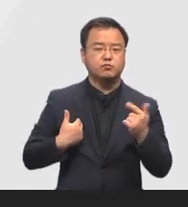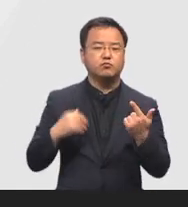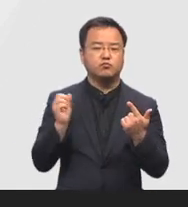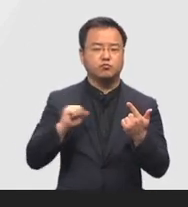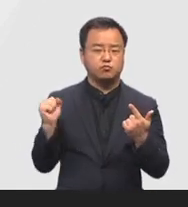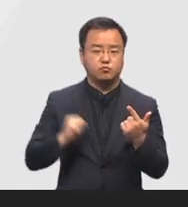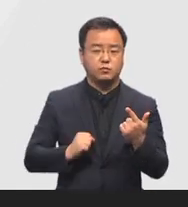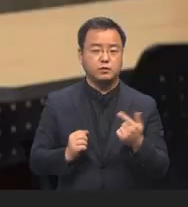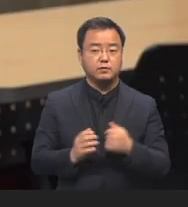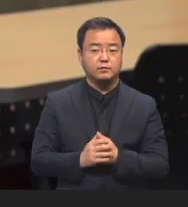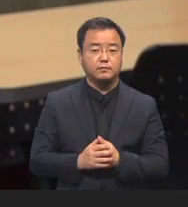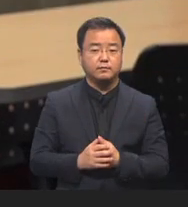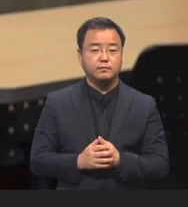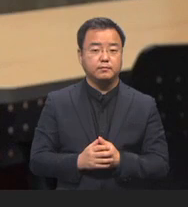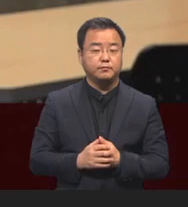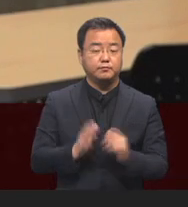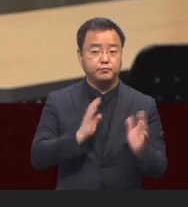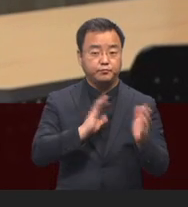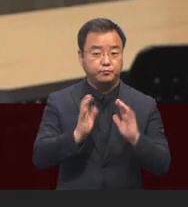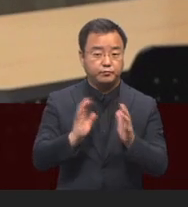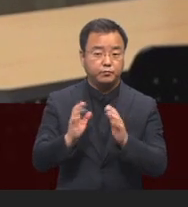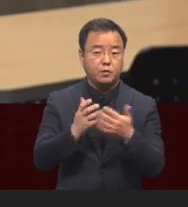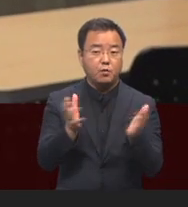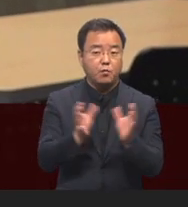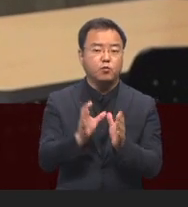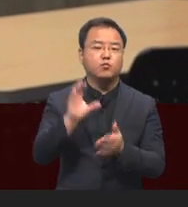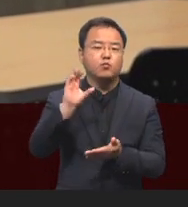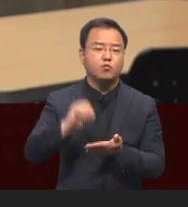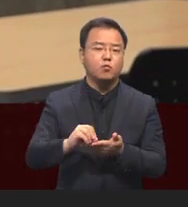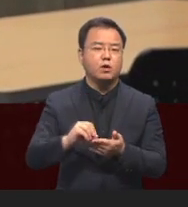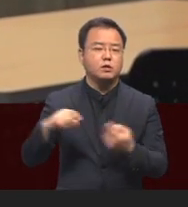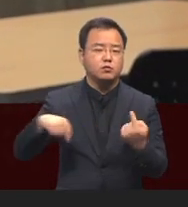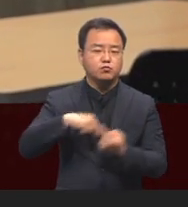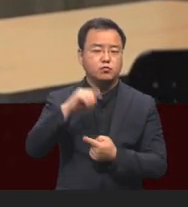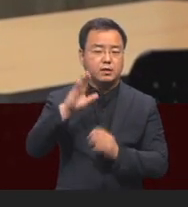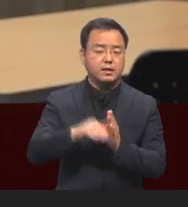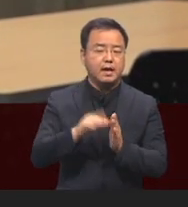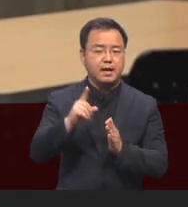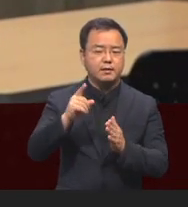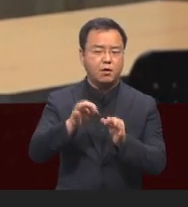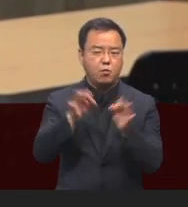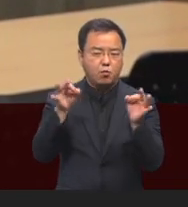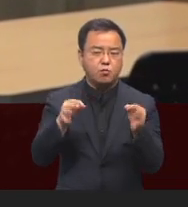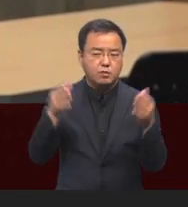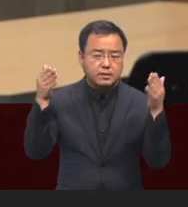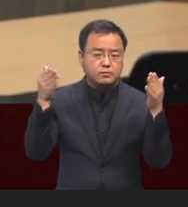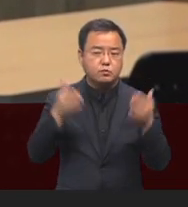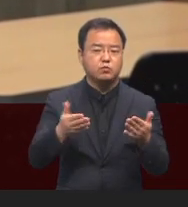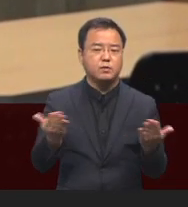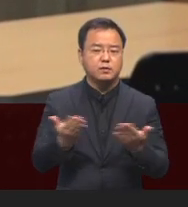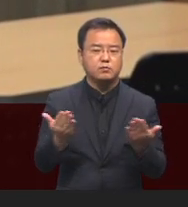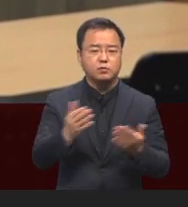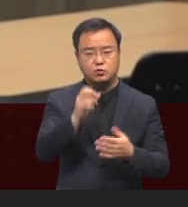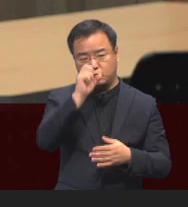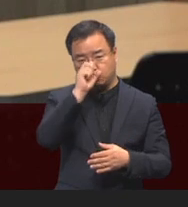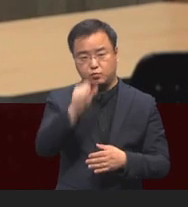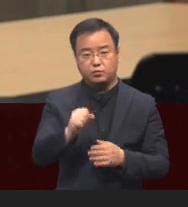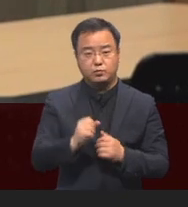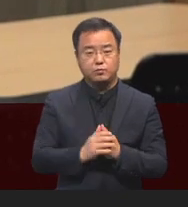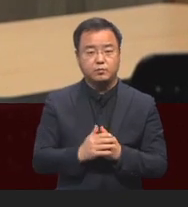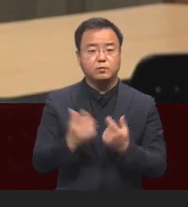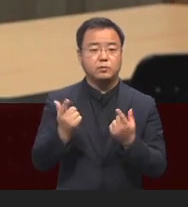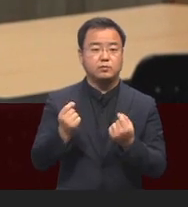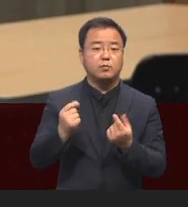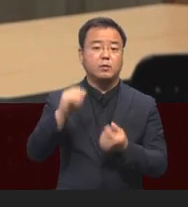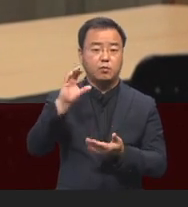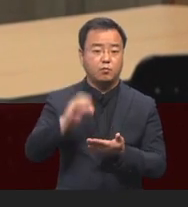그쳤습니다. 토론이나 모든 과제를 할 때 한 가지를 오랫동안 집중할 수 있게 해주는 건 참 좋은 거라고 생각해요. 그런 과제는